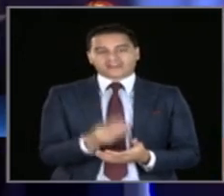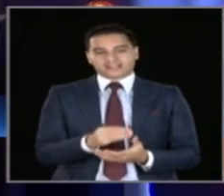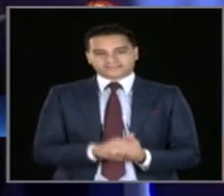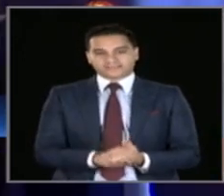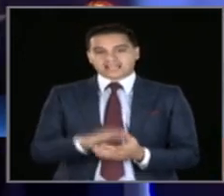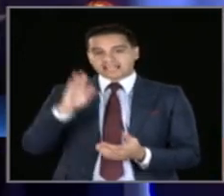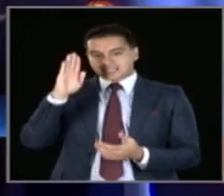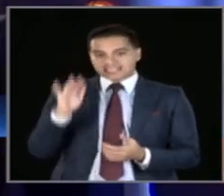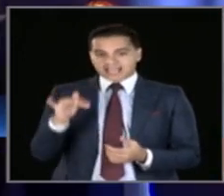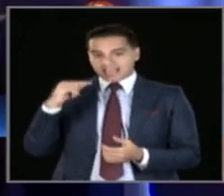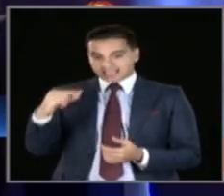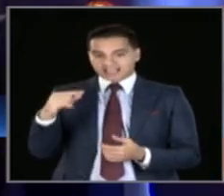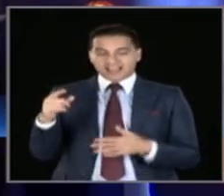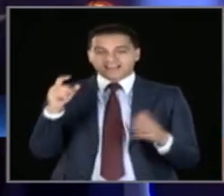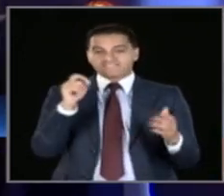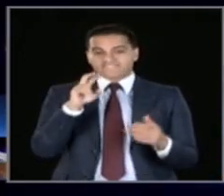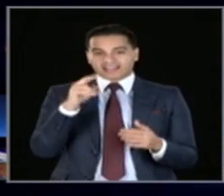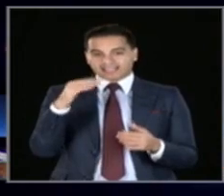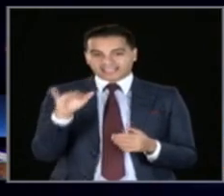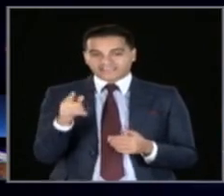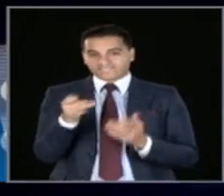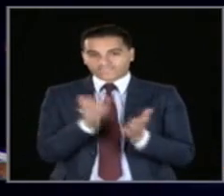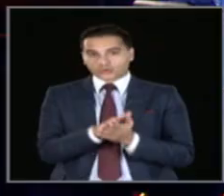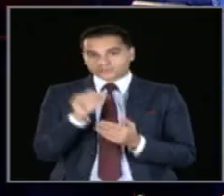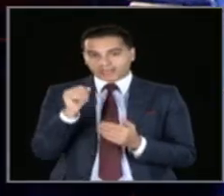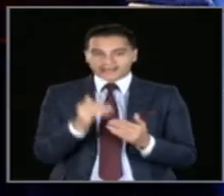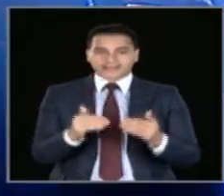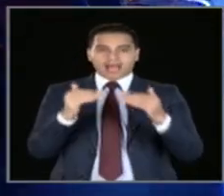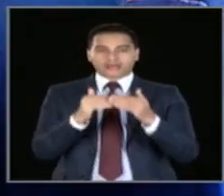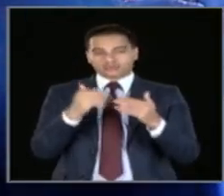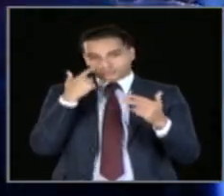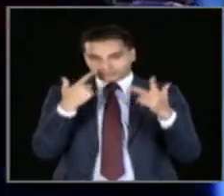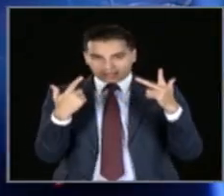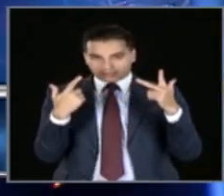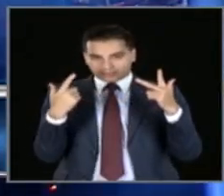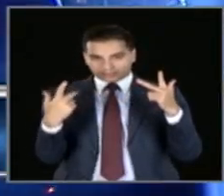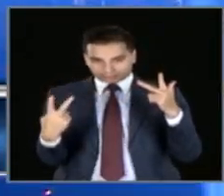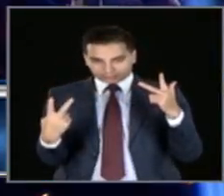فتحي، فرصة التعادل إن شاء الله. السؤال الثامن